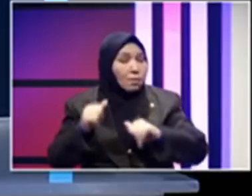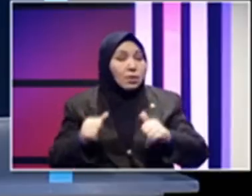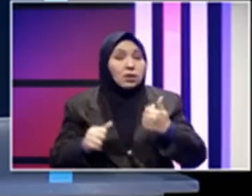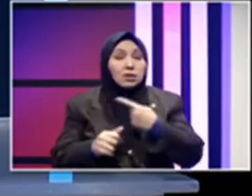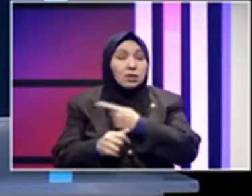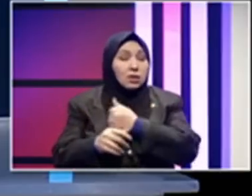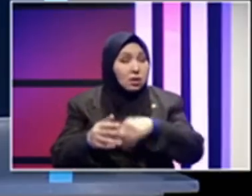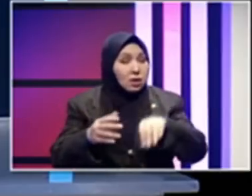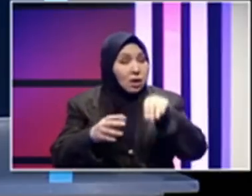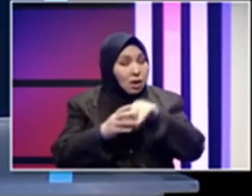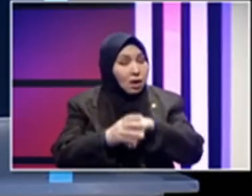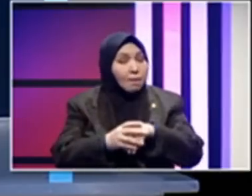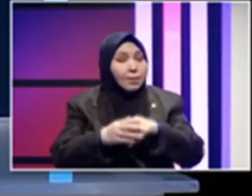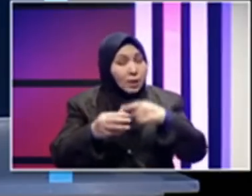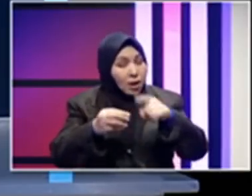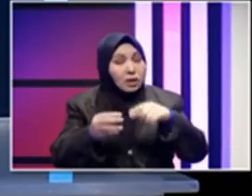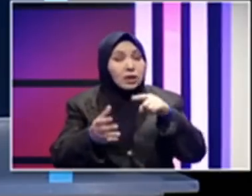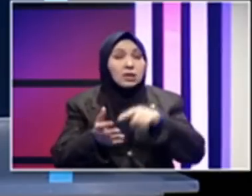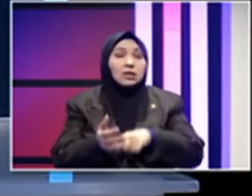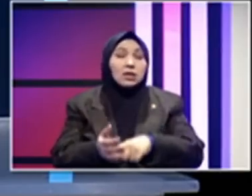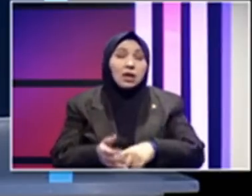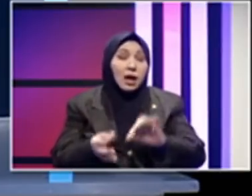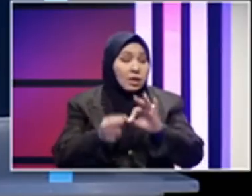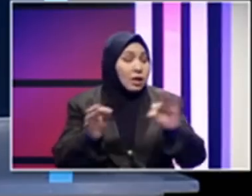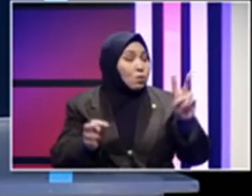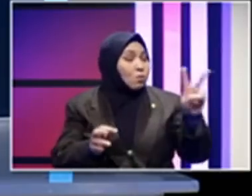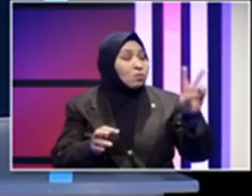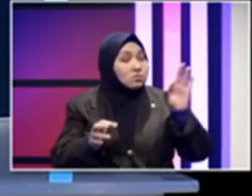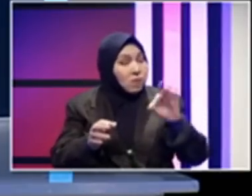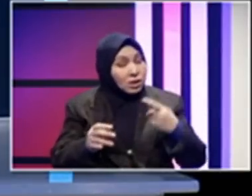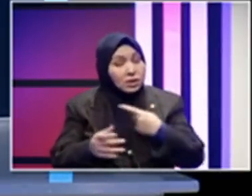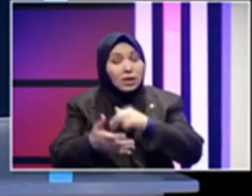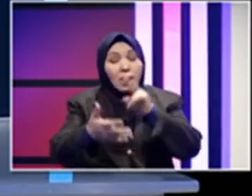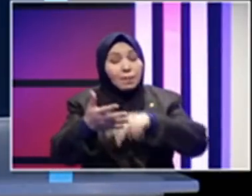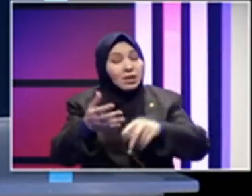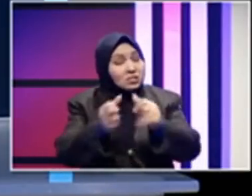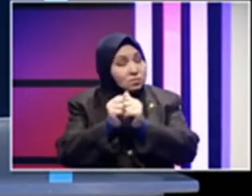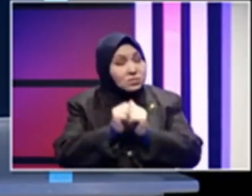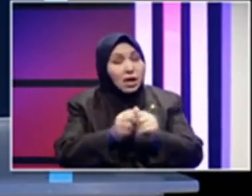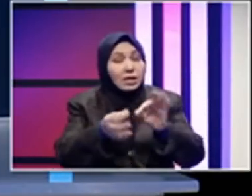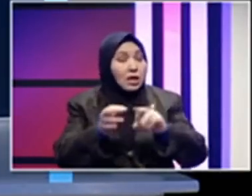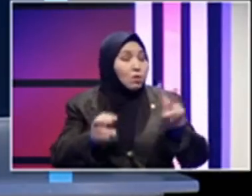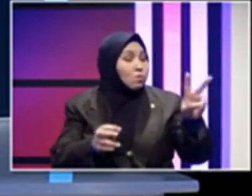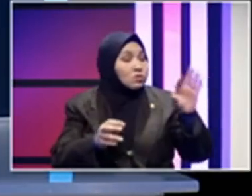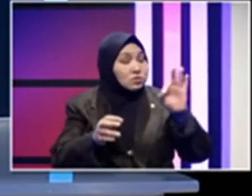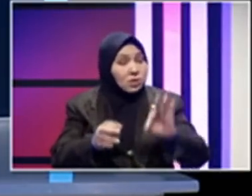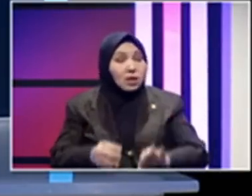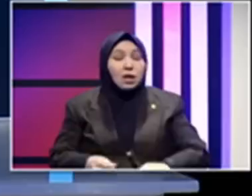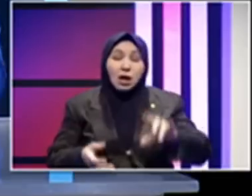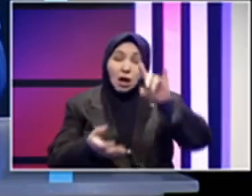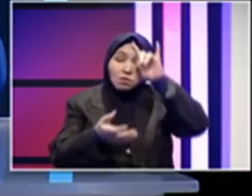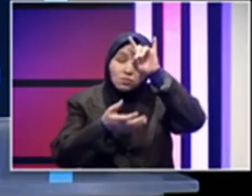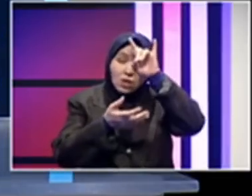tiga perkara ni. Ya, ayat 29. Ayat 29 ni kita nak baca sama-sama. Jom, ayat yang ke-29. A'udzubillahi